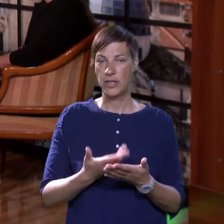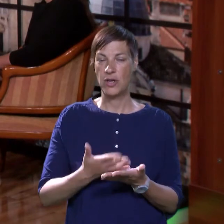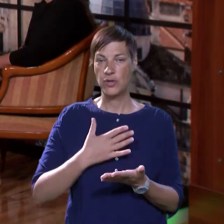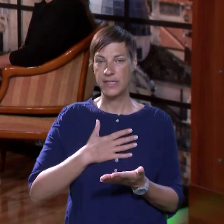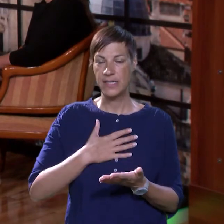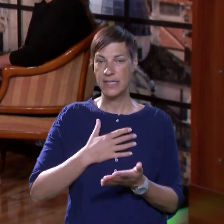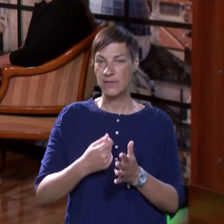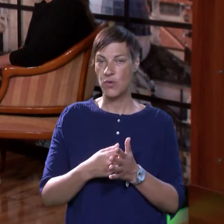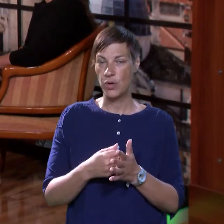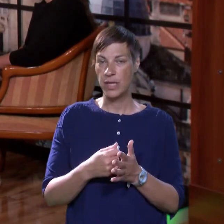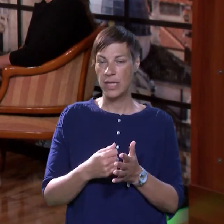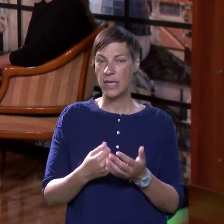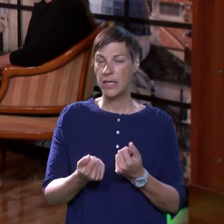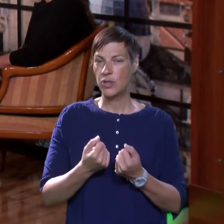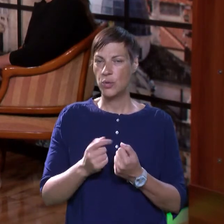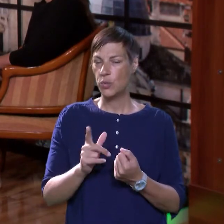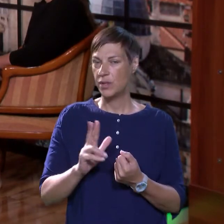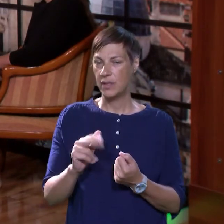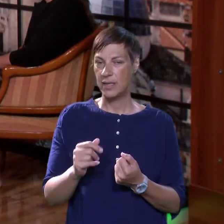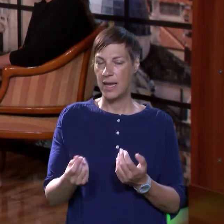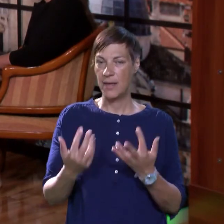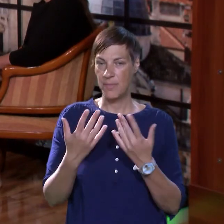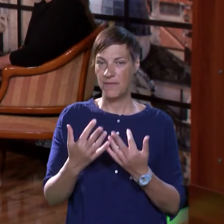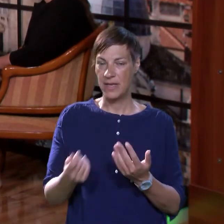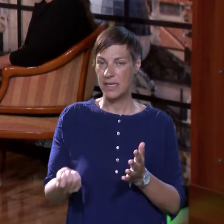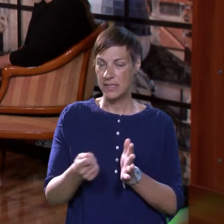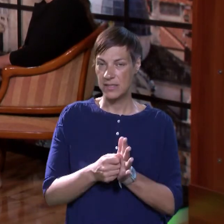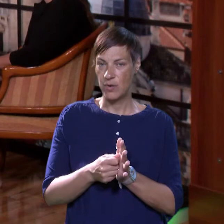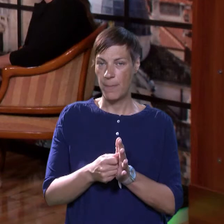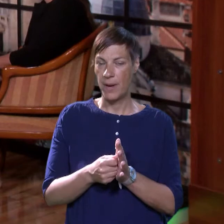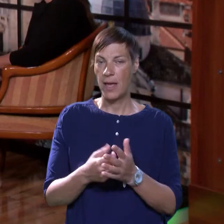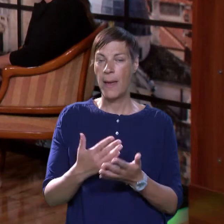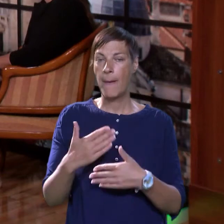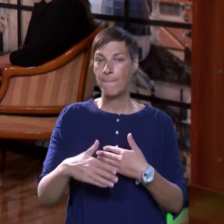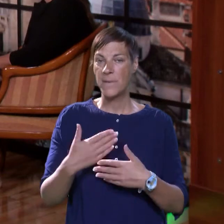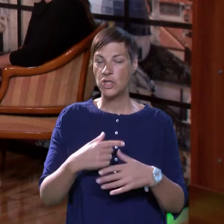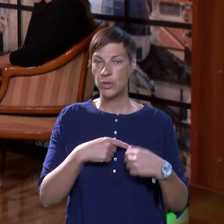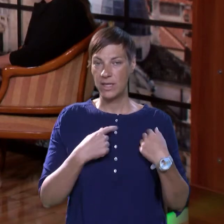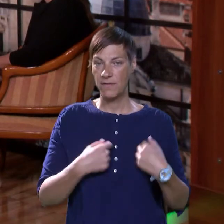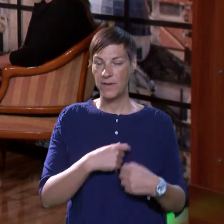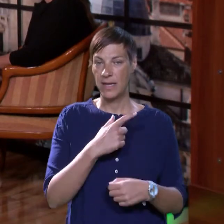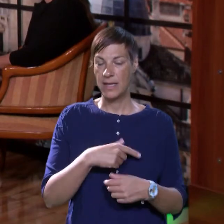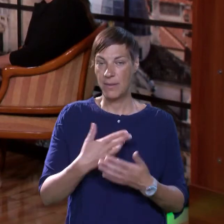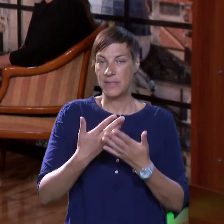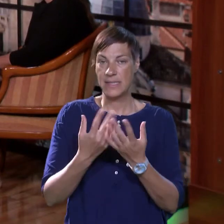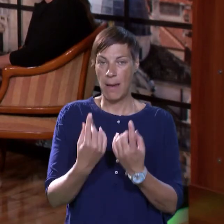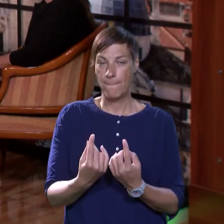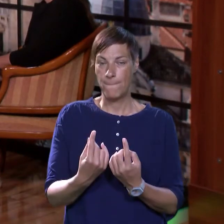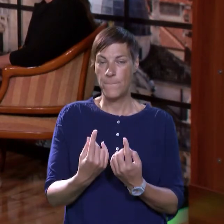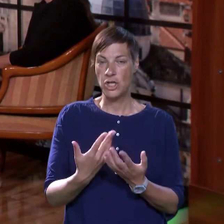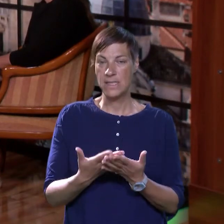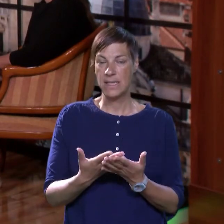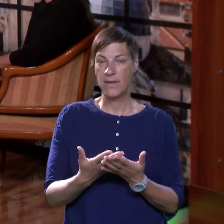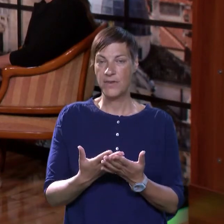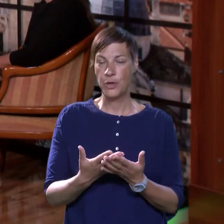svoj uloženi trud nema financijsku naknadu. Međutim, volontiranje kao fenomen, da bi se postavio, on